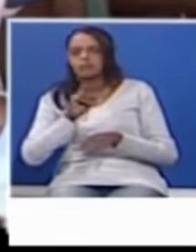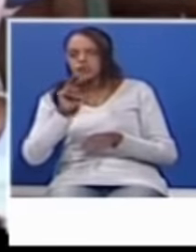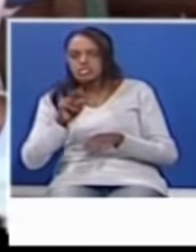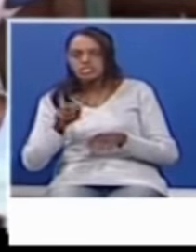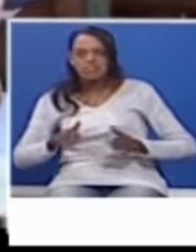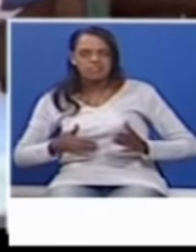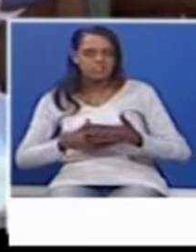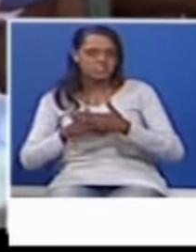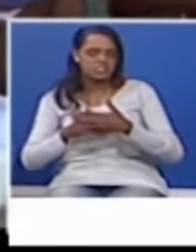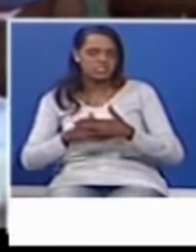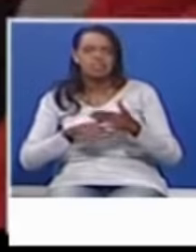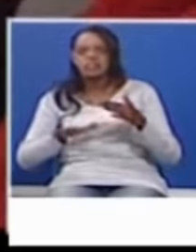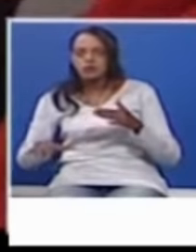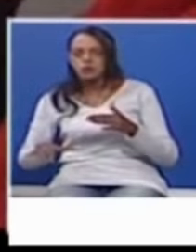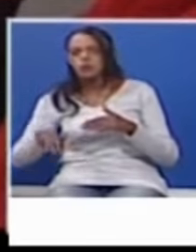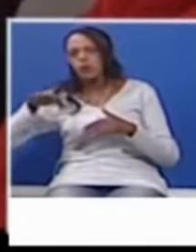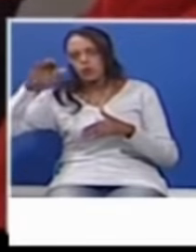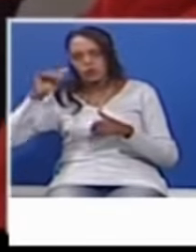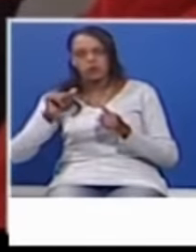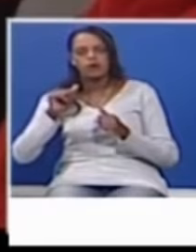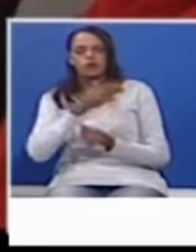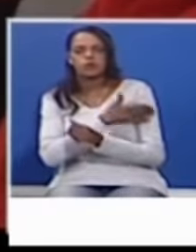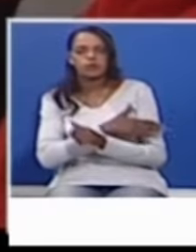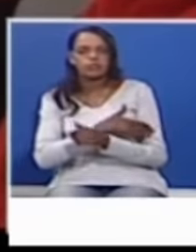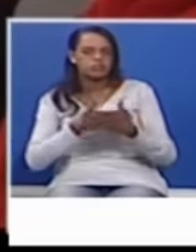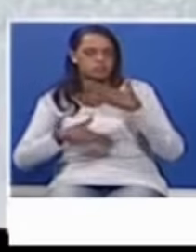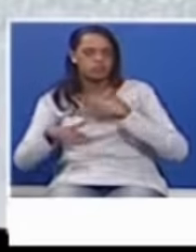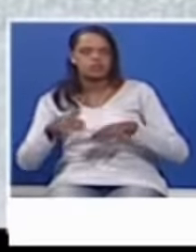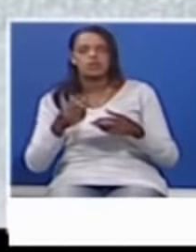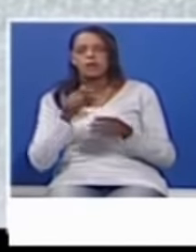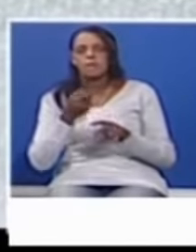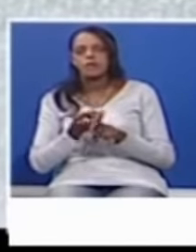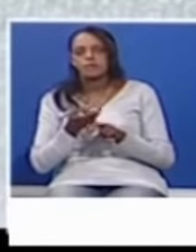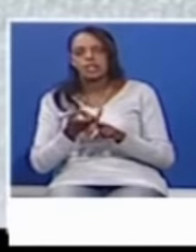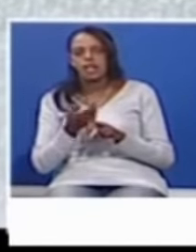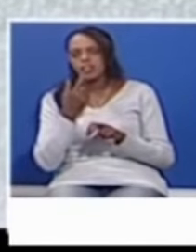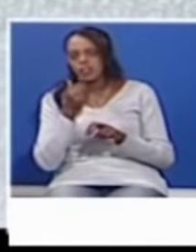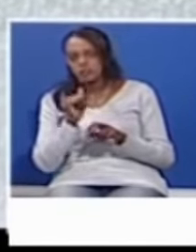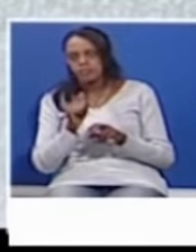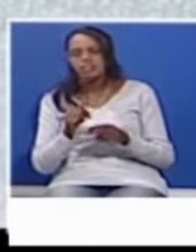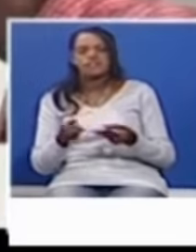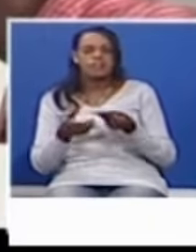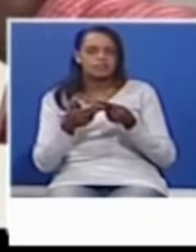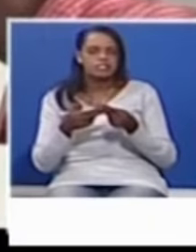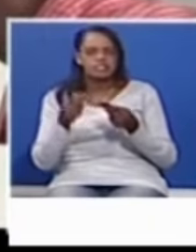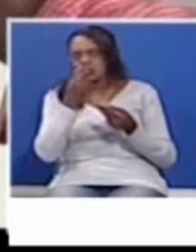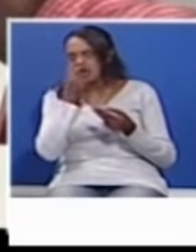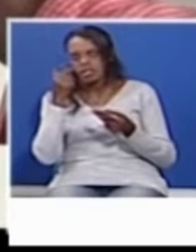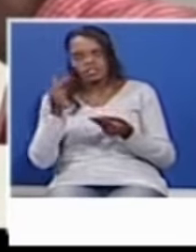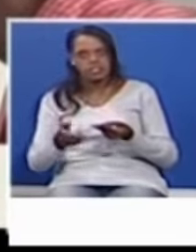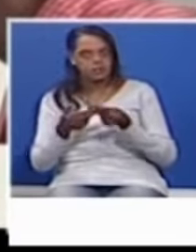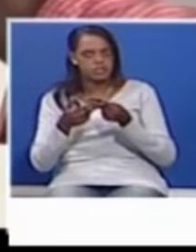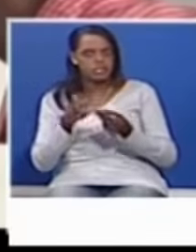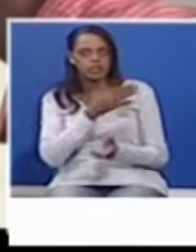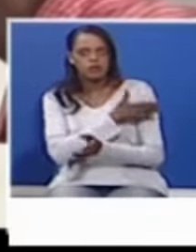ጡራት ክታበት ህፃናት ምክትታል ዕቤት ቆልዑ ኣገልግሎት ወለንታዊ ምርመራ ደም ኣገልግሎት ላቦራቶሪ ፋርማስን ሕክምና ዓይንን ዘጠቓልል